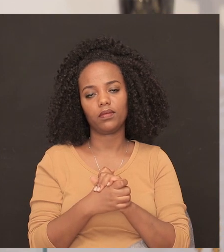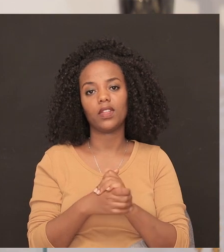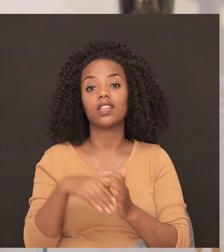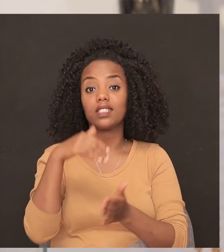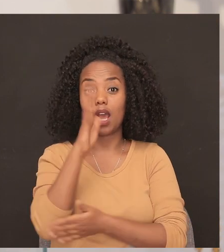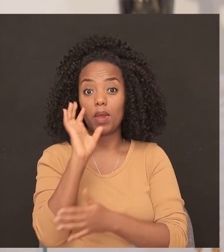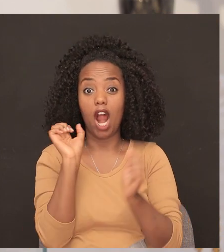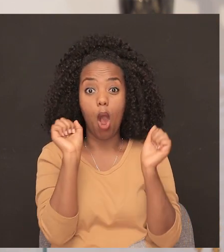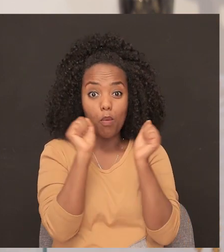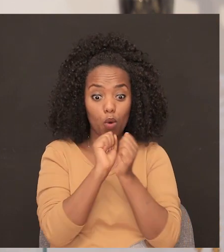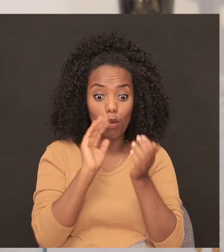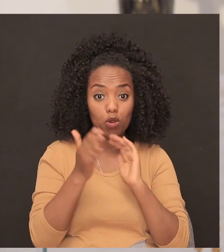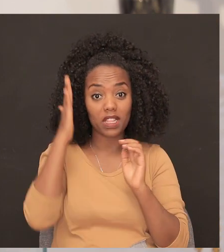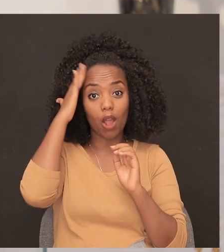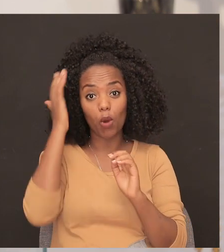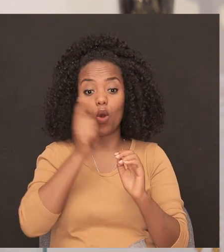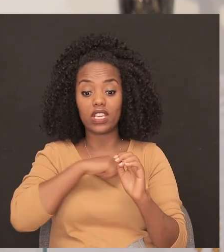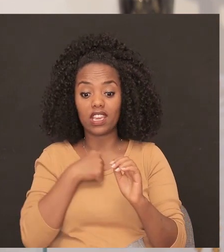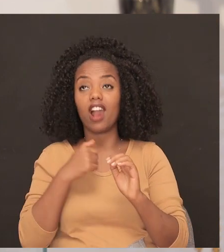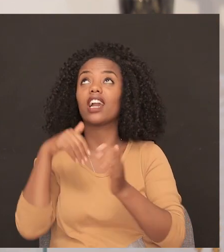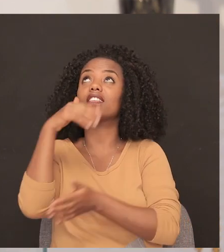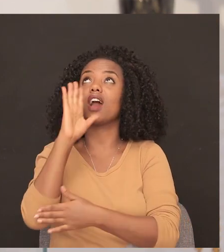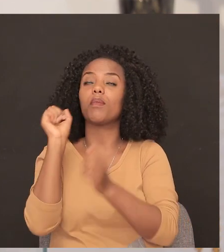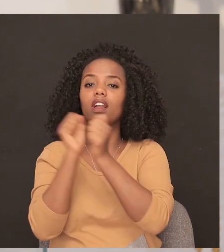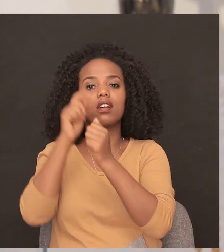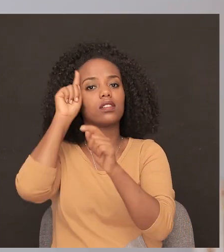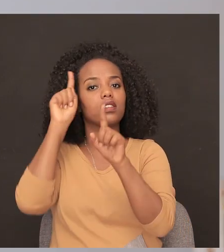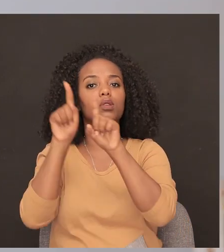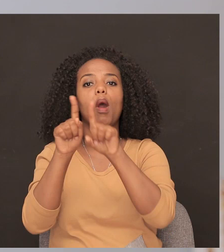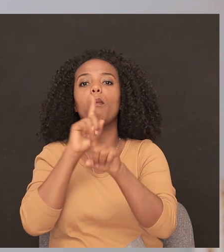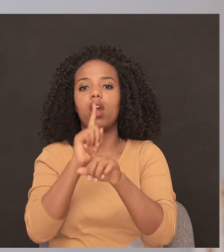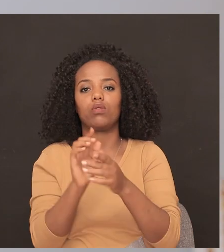የእግዚአብሔር አብሮነት የሚታወቀው እኛ ከእግዚአብሔር ጋር ስንስማማ ነው።